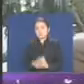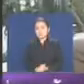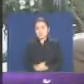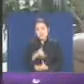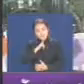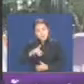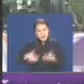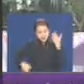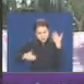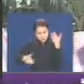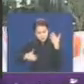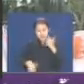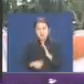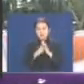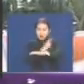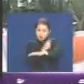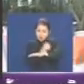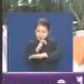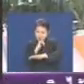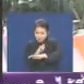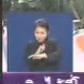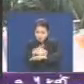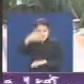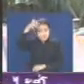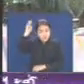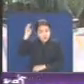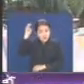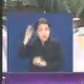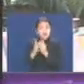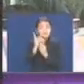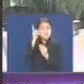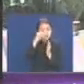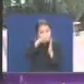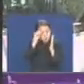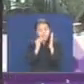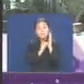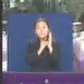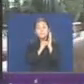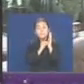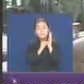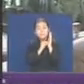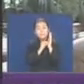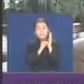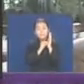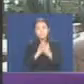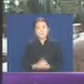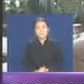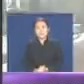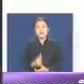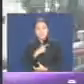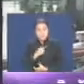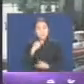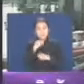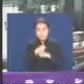เชียงบุรีอยุธยาหนึ่งอาทิตย์ไปกรุงเทพนี่คนเยอะชอบทำง